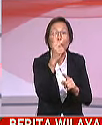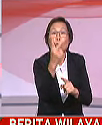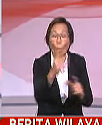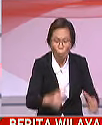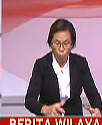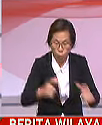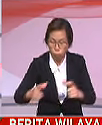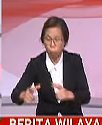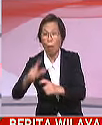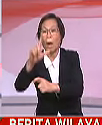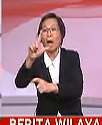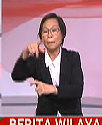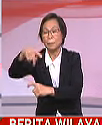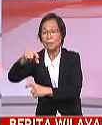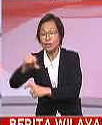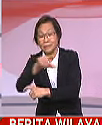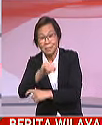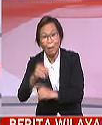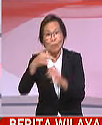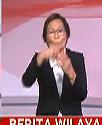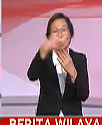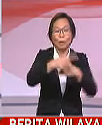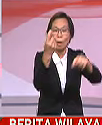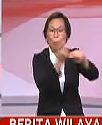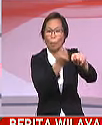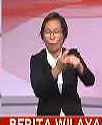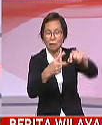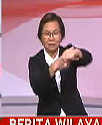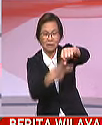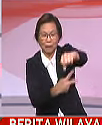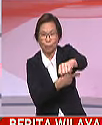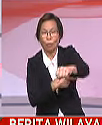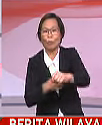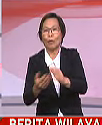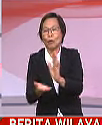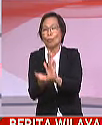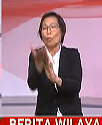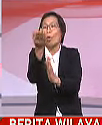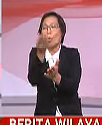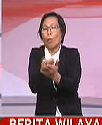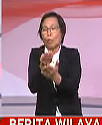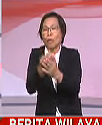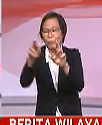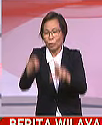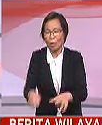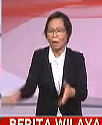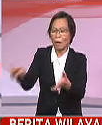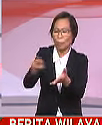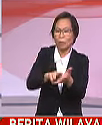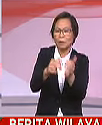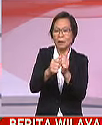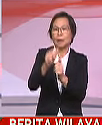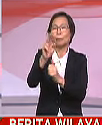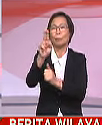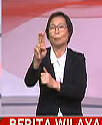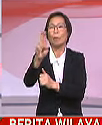dan gas di Sarawak serta projek pembinaan Jabatan Batang Lupar tingkatkan ekonomi rakyat. Laporan lanjut bersama Buma Win. Buma.